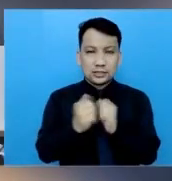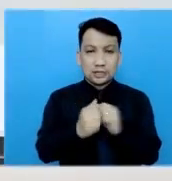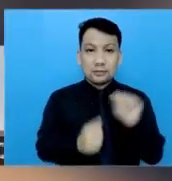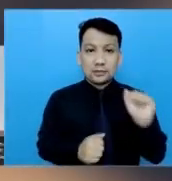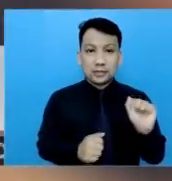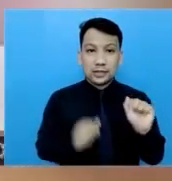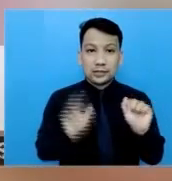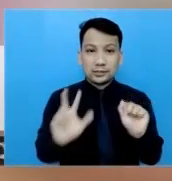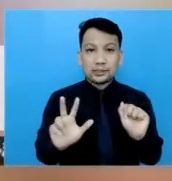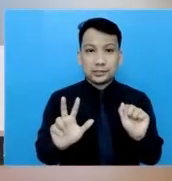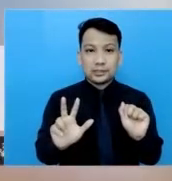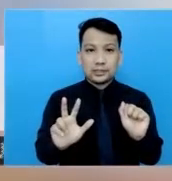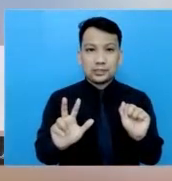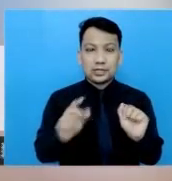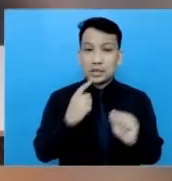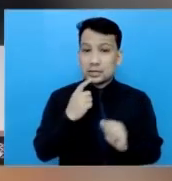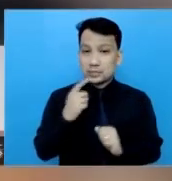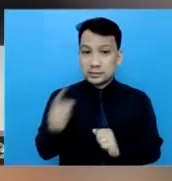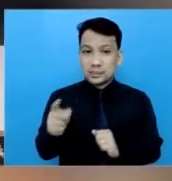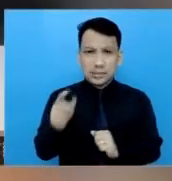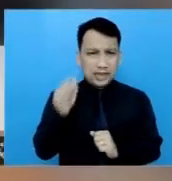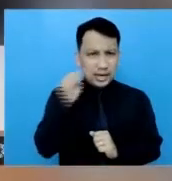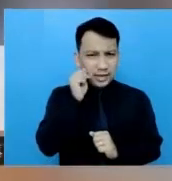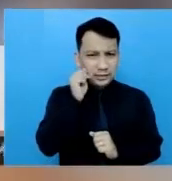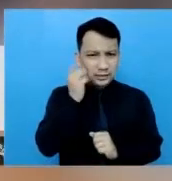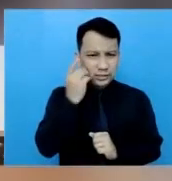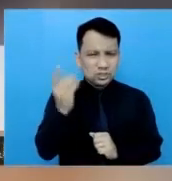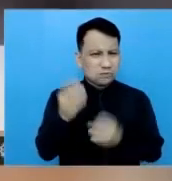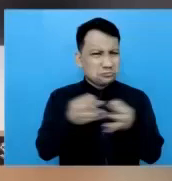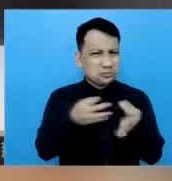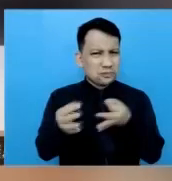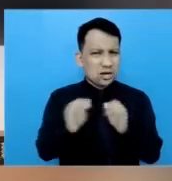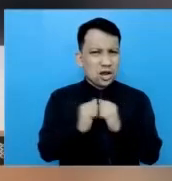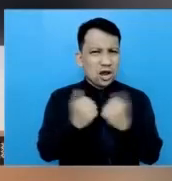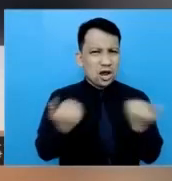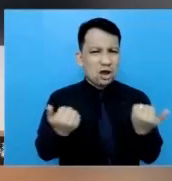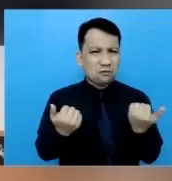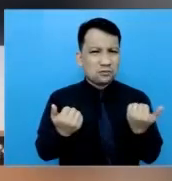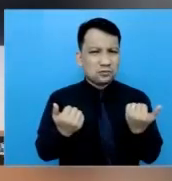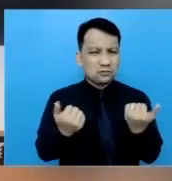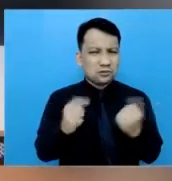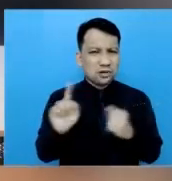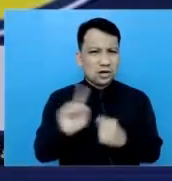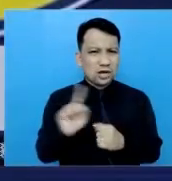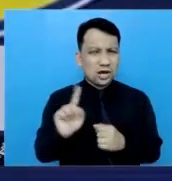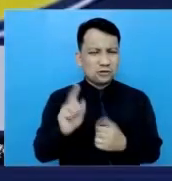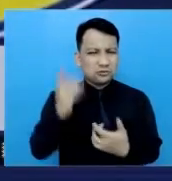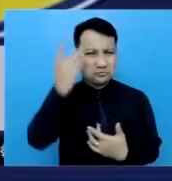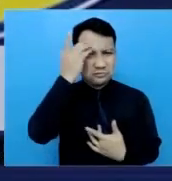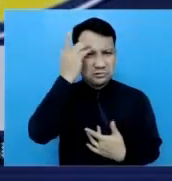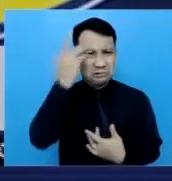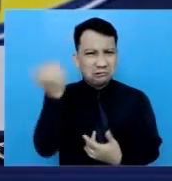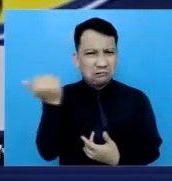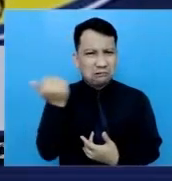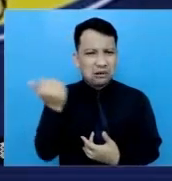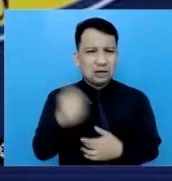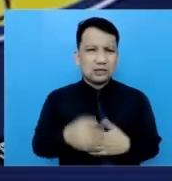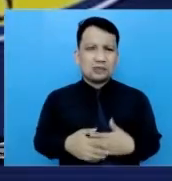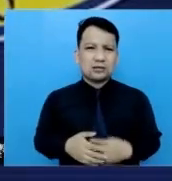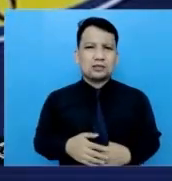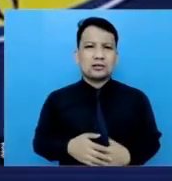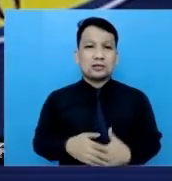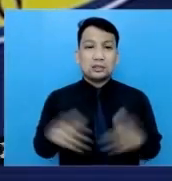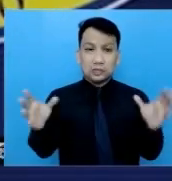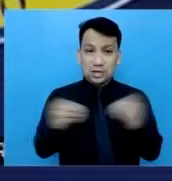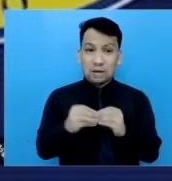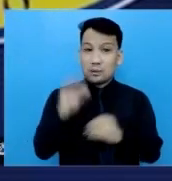priority list si Alice. Pero hindi na nila idinetalye kung ano ang kanyang comorbidity. Alice Dixon is a